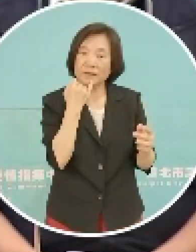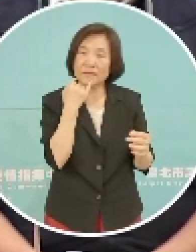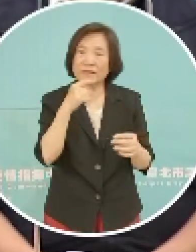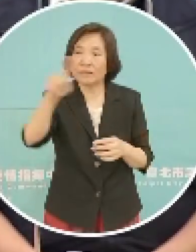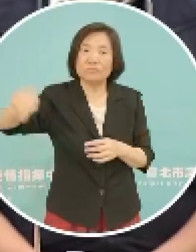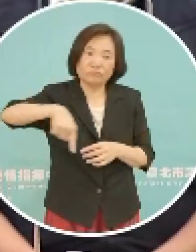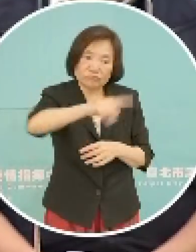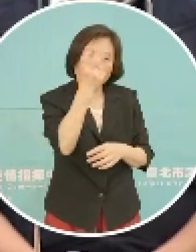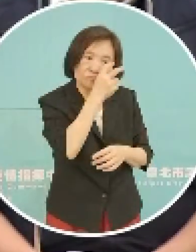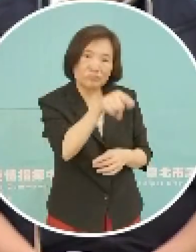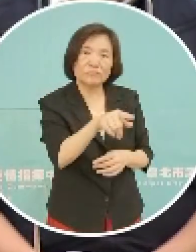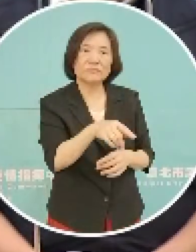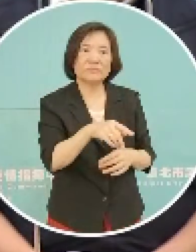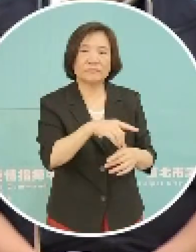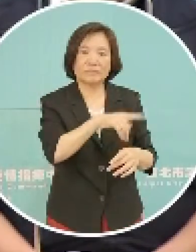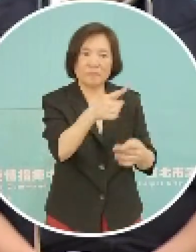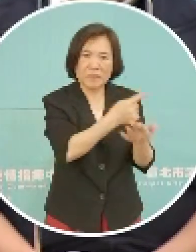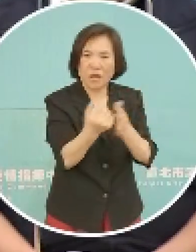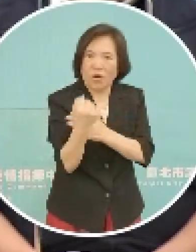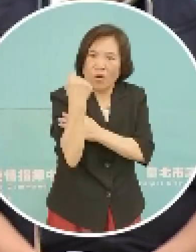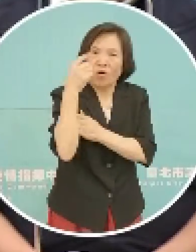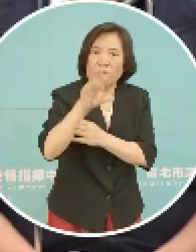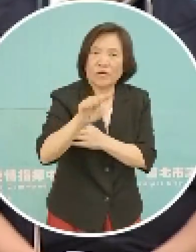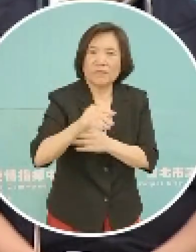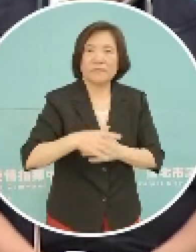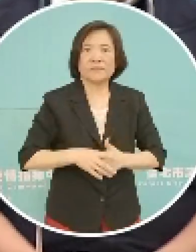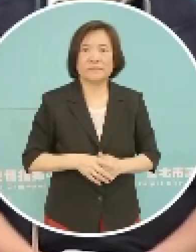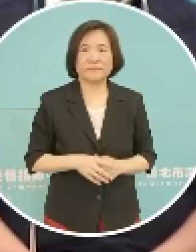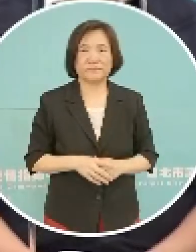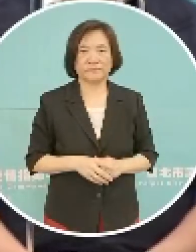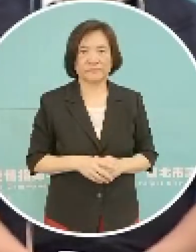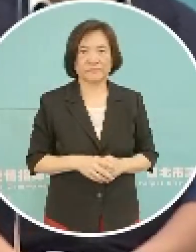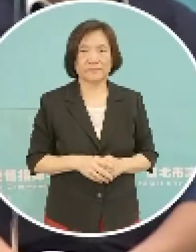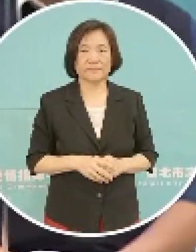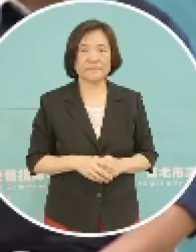是大家够努力。谢谢， 谢谢，感谢局长。